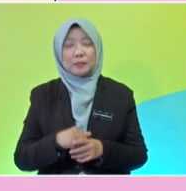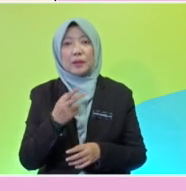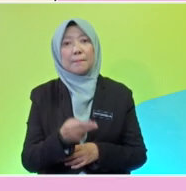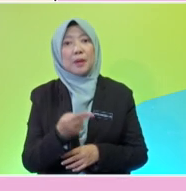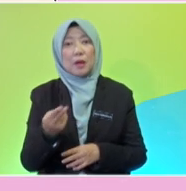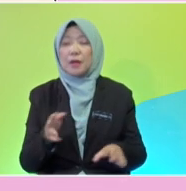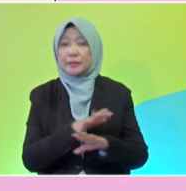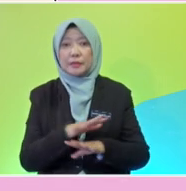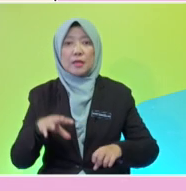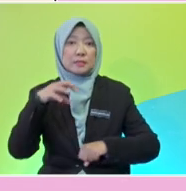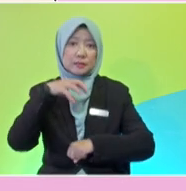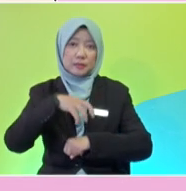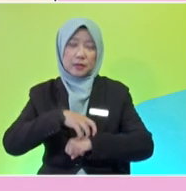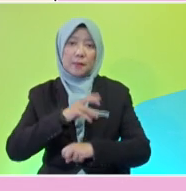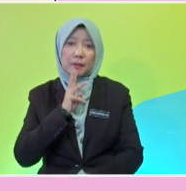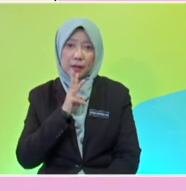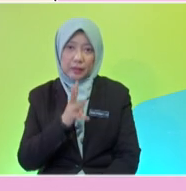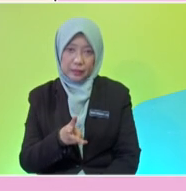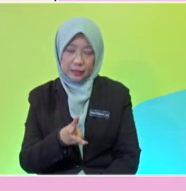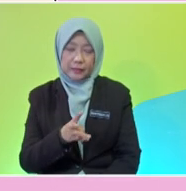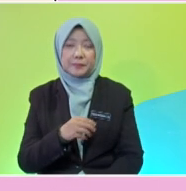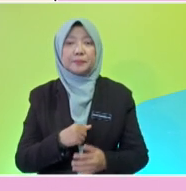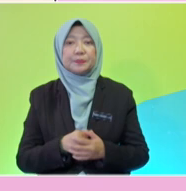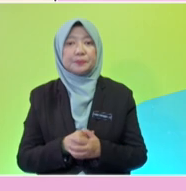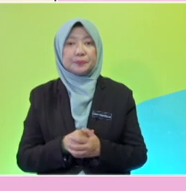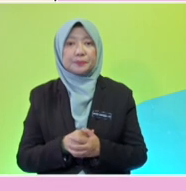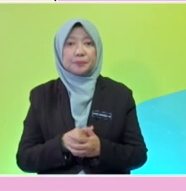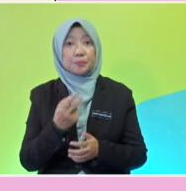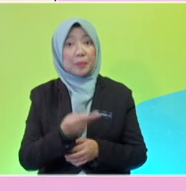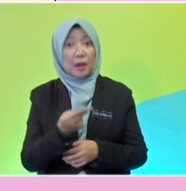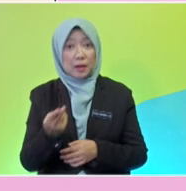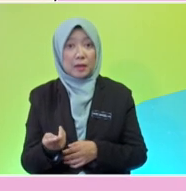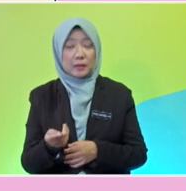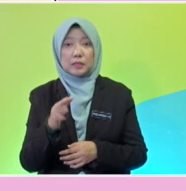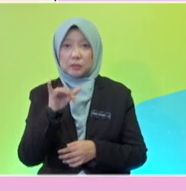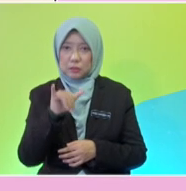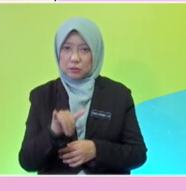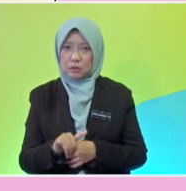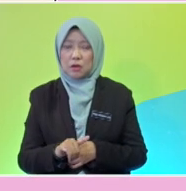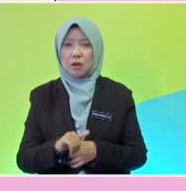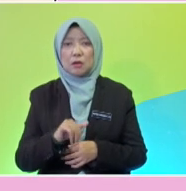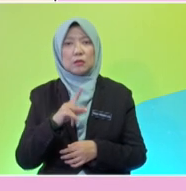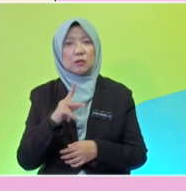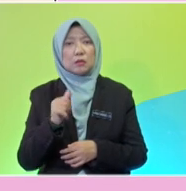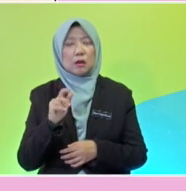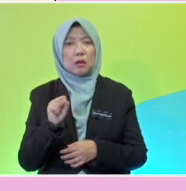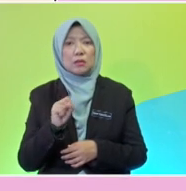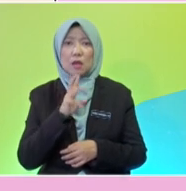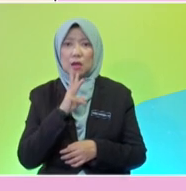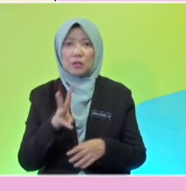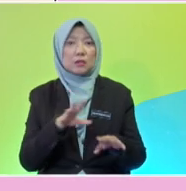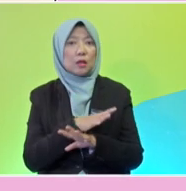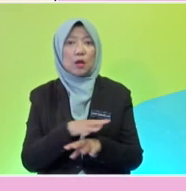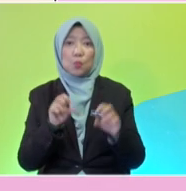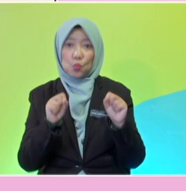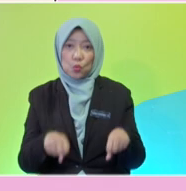tidak serap air bahan yang bahan tidak sedap aih ialah bahan yang kalis air atau tidak boleh menyimpan